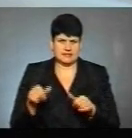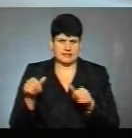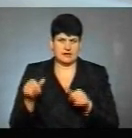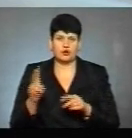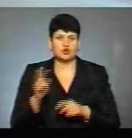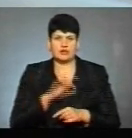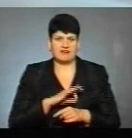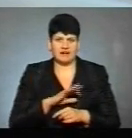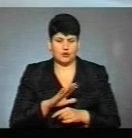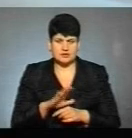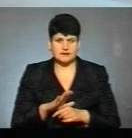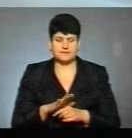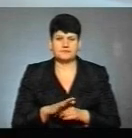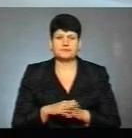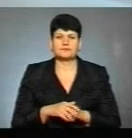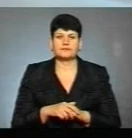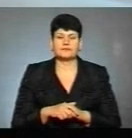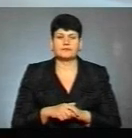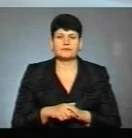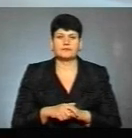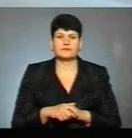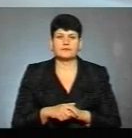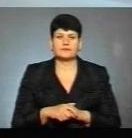не використав, і то